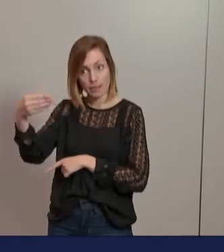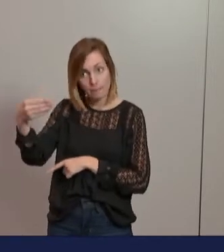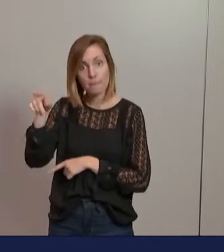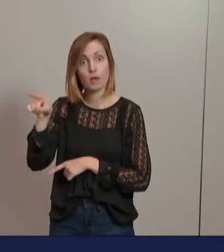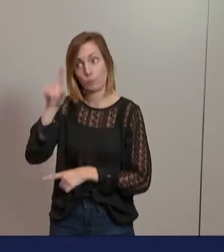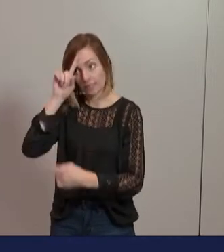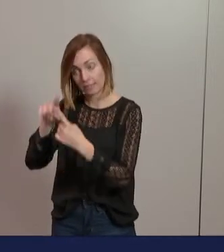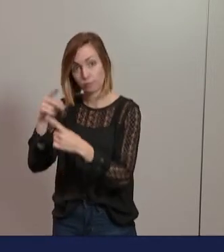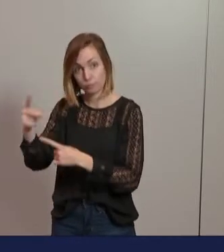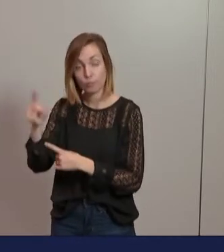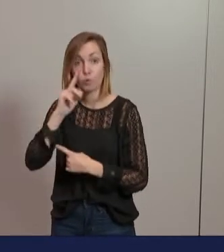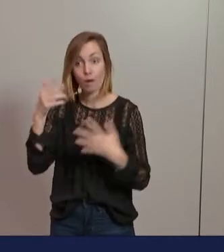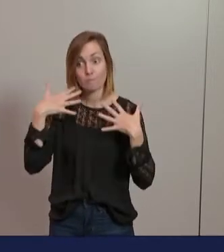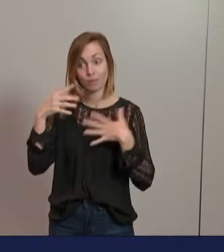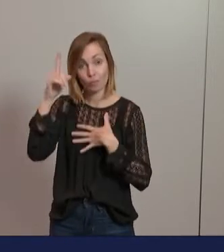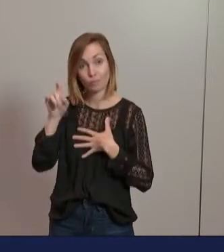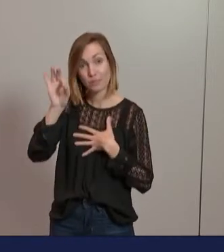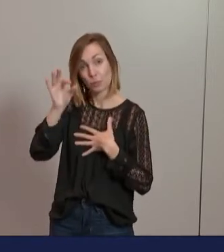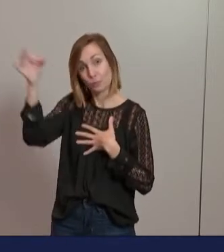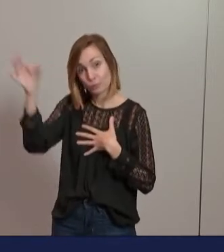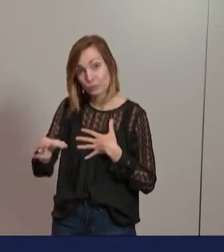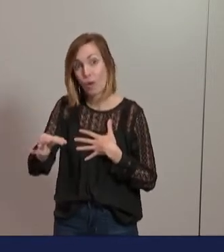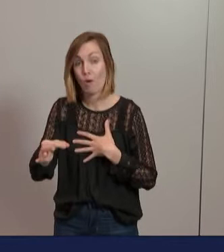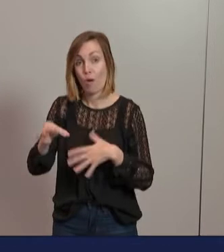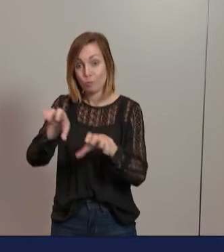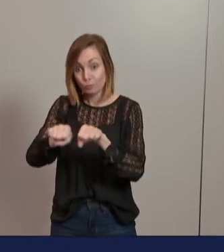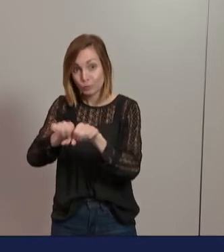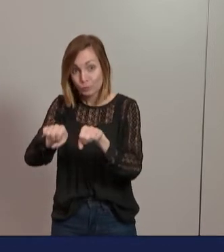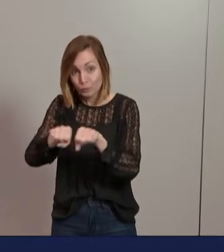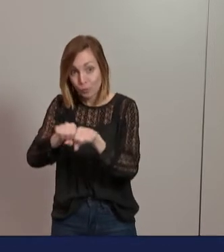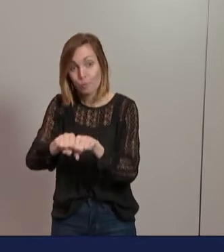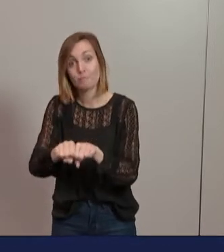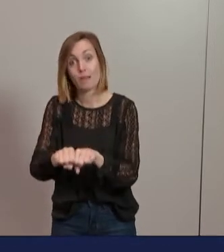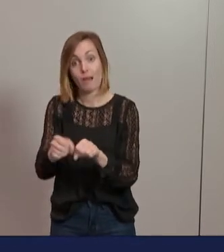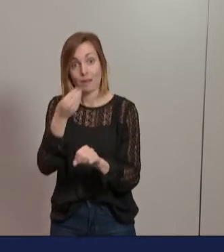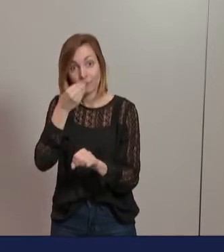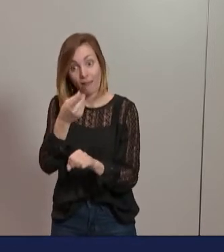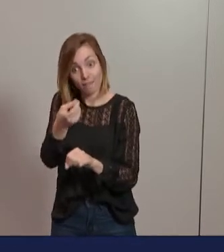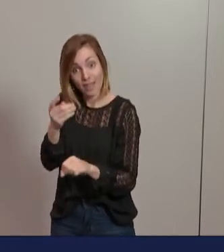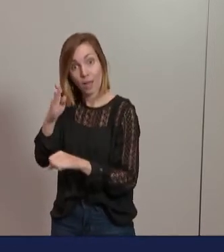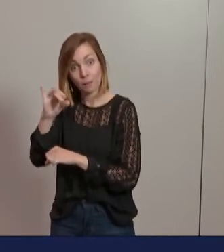printemps, 50% des produits alimentaires servis dans les cantines seront bio ou labellisés.